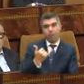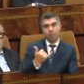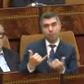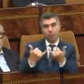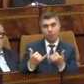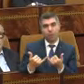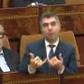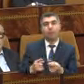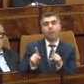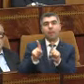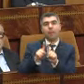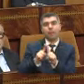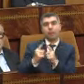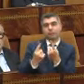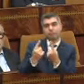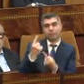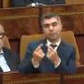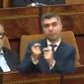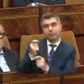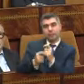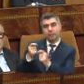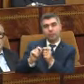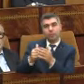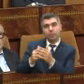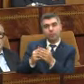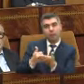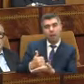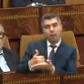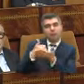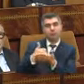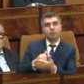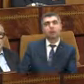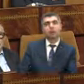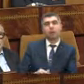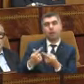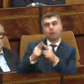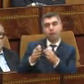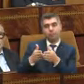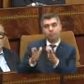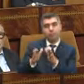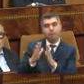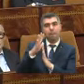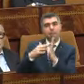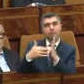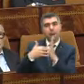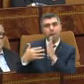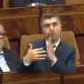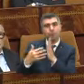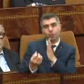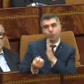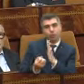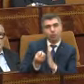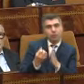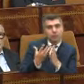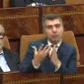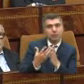بناء اقتصاد تنافسي قوي مطبوع بتحفيز المبادرة الخاصة وإطلاق برامج جديدة من الاستثمار المنتج